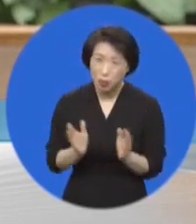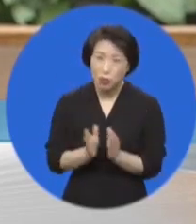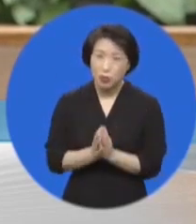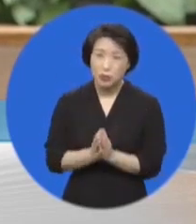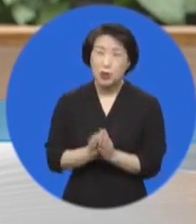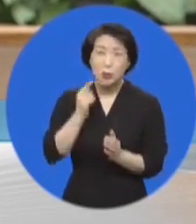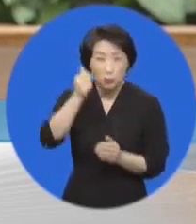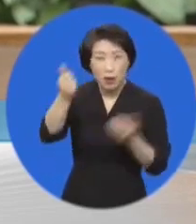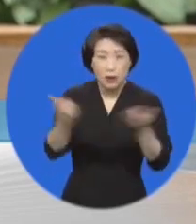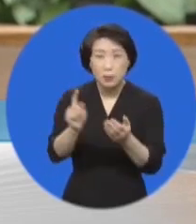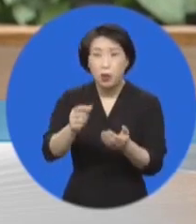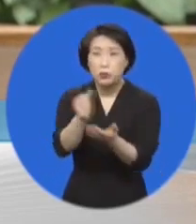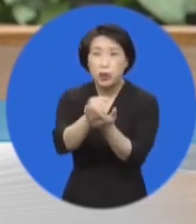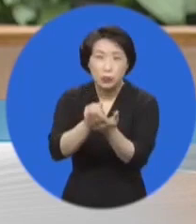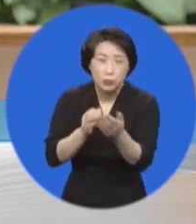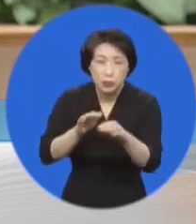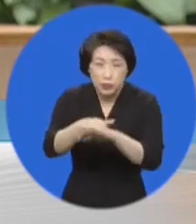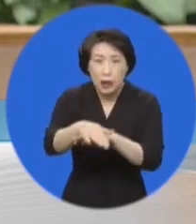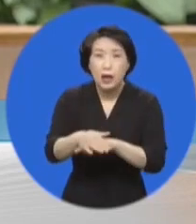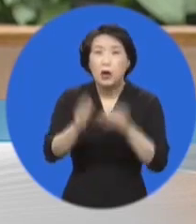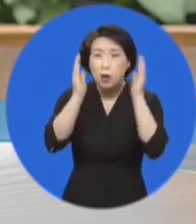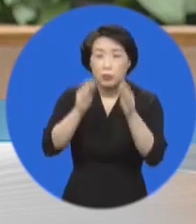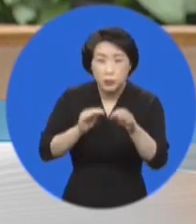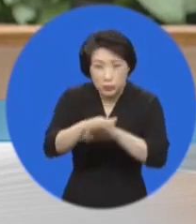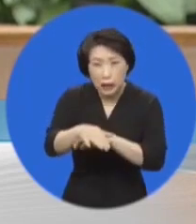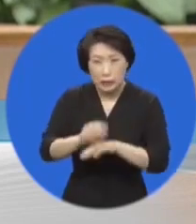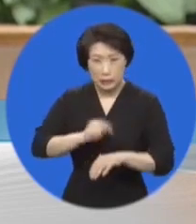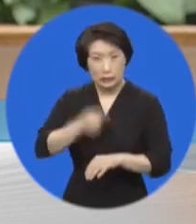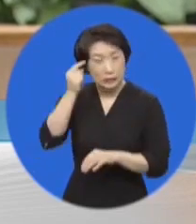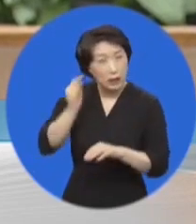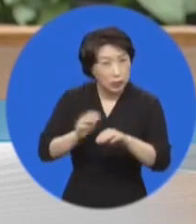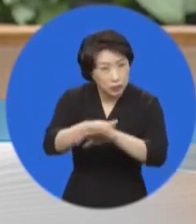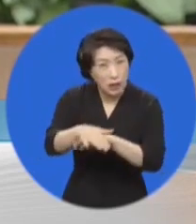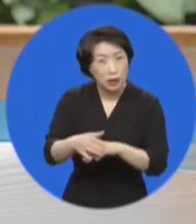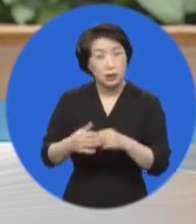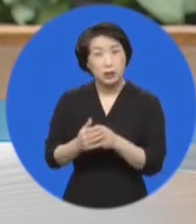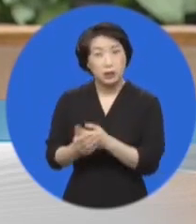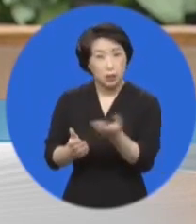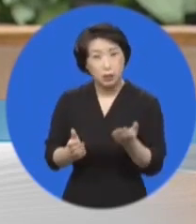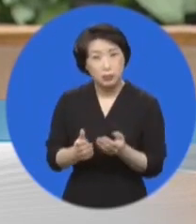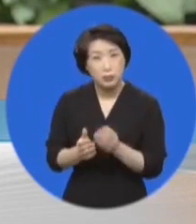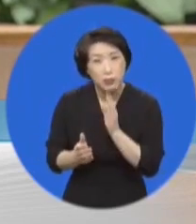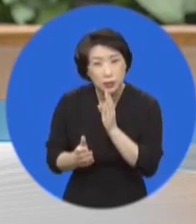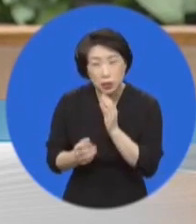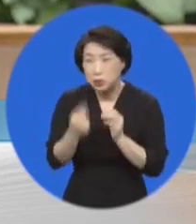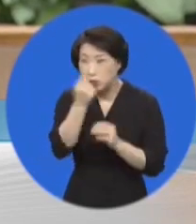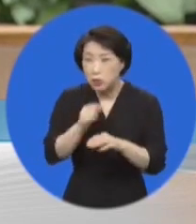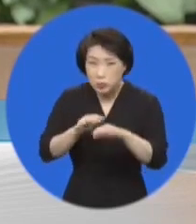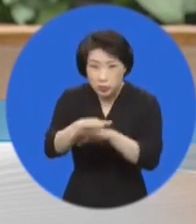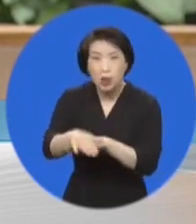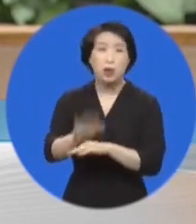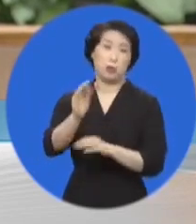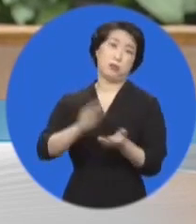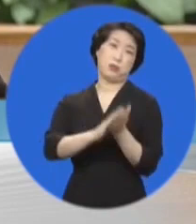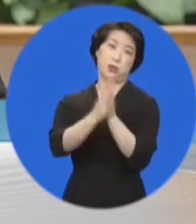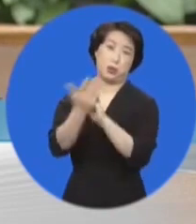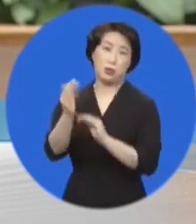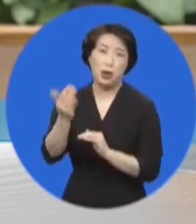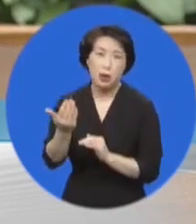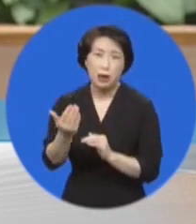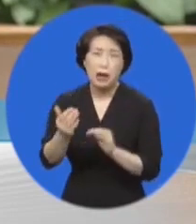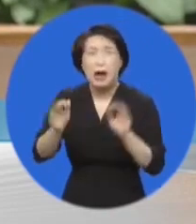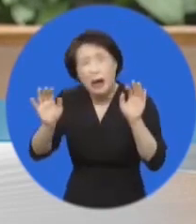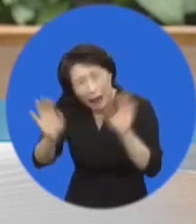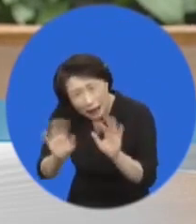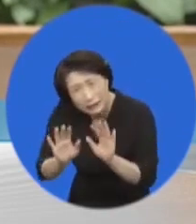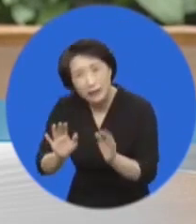모든 목회가 기복적이요, 학문적이요, 자기주관적으로 이기적이요, 논리적입니다.